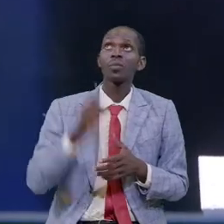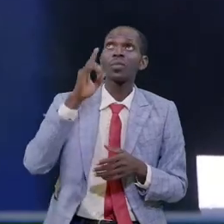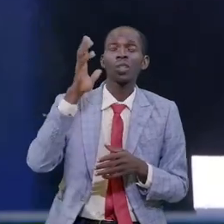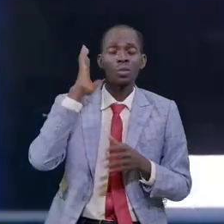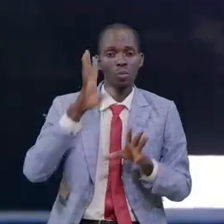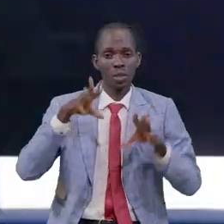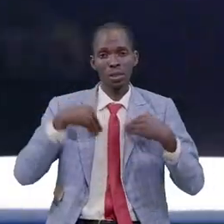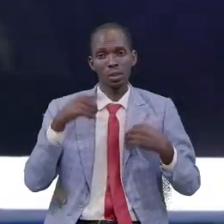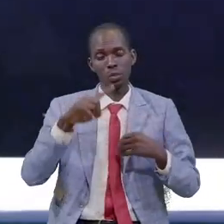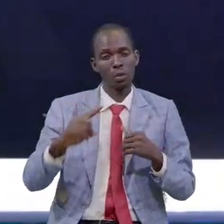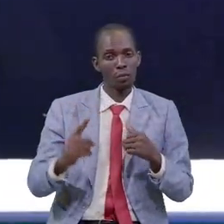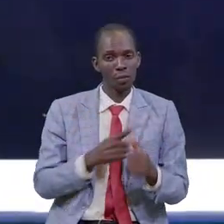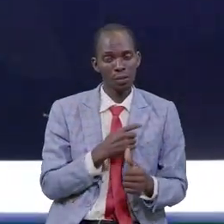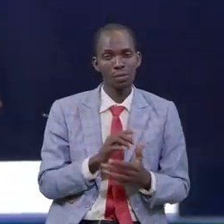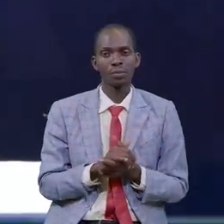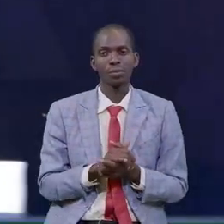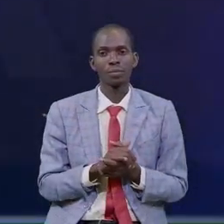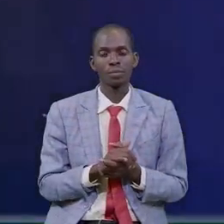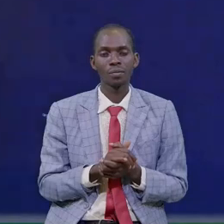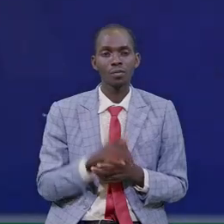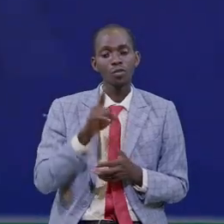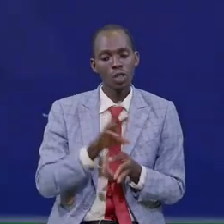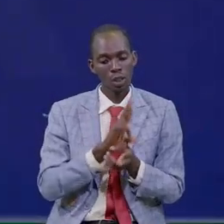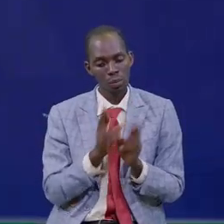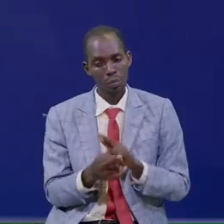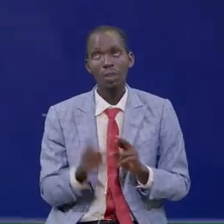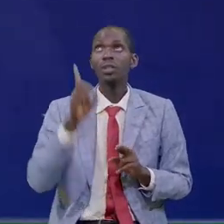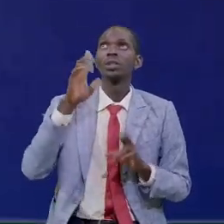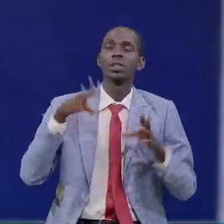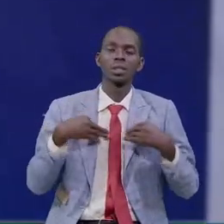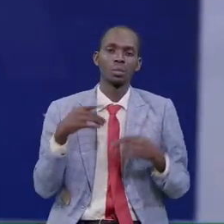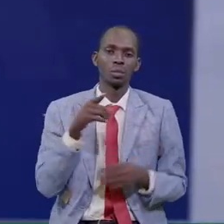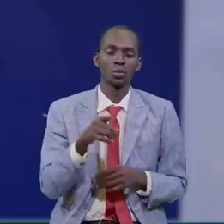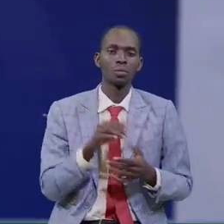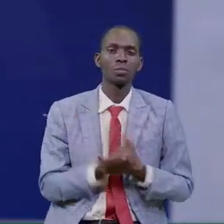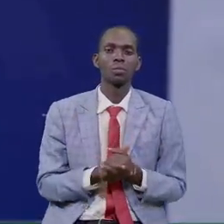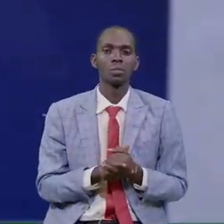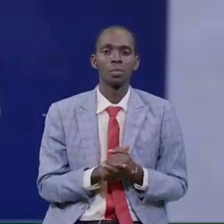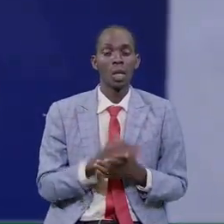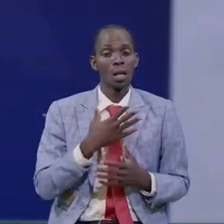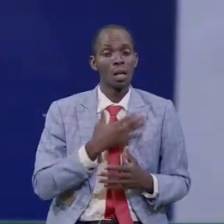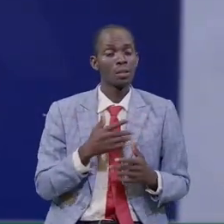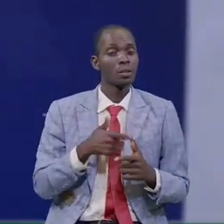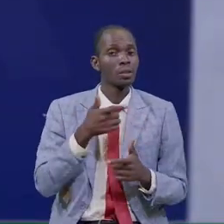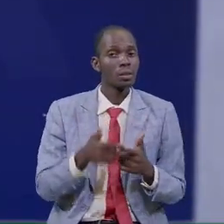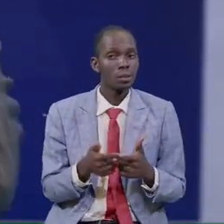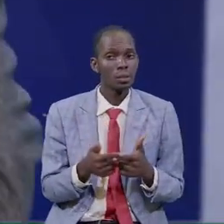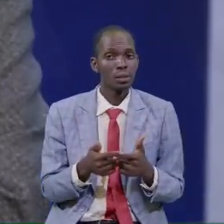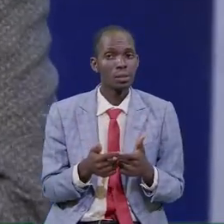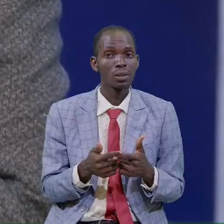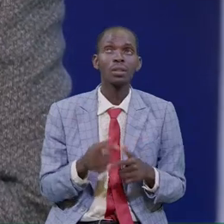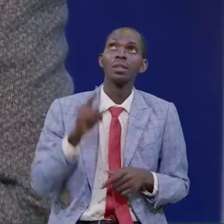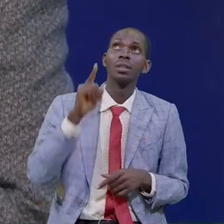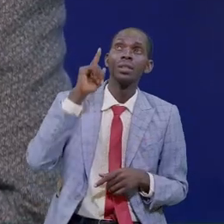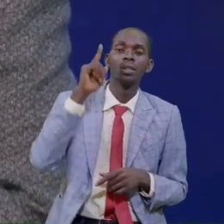d'abord recevoir. You repent, he receives you. Vous allez vous repentir de vos péchés and puis then il vous reçoit. He redeems